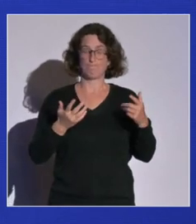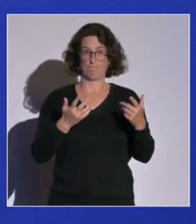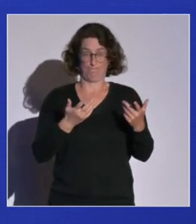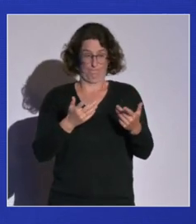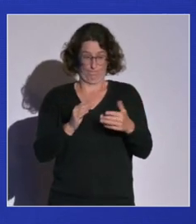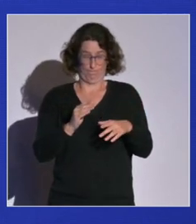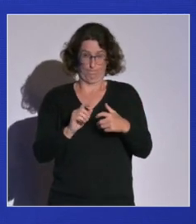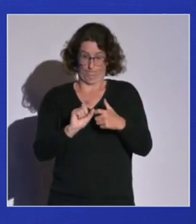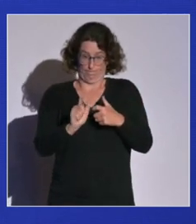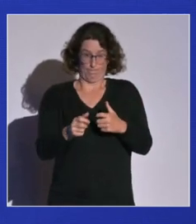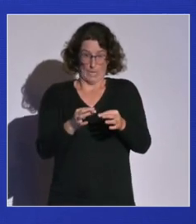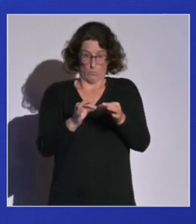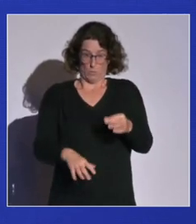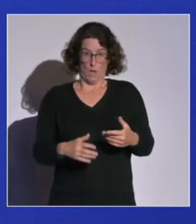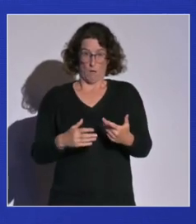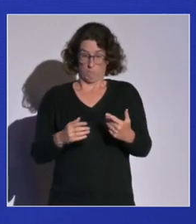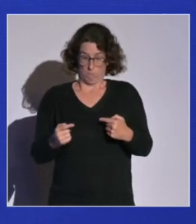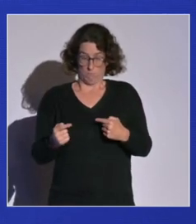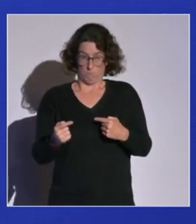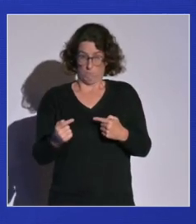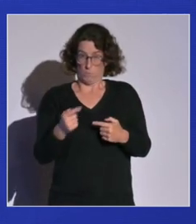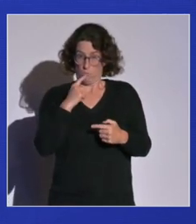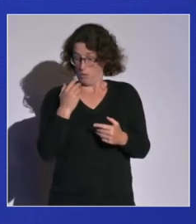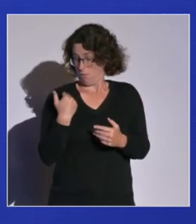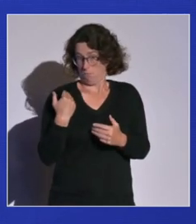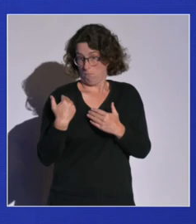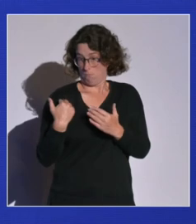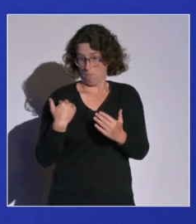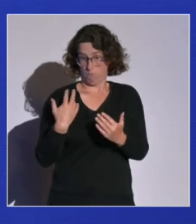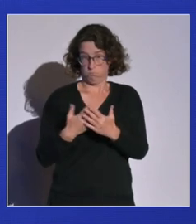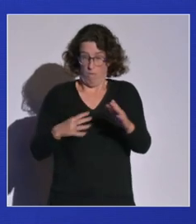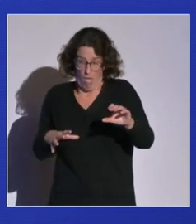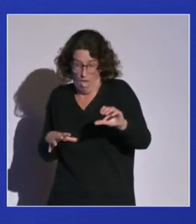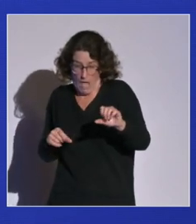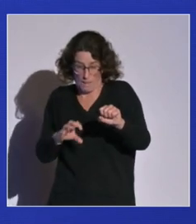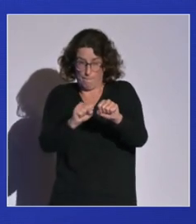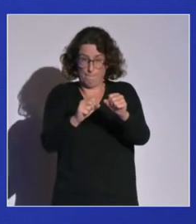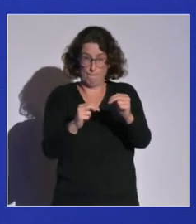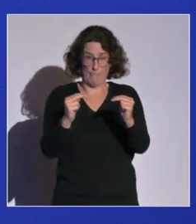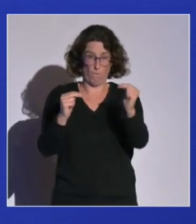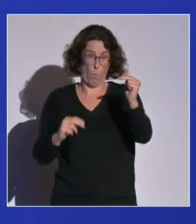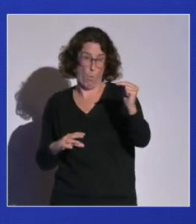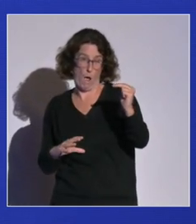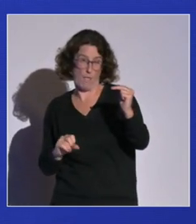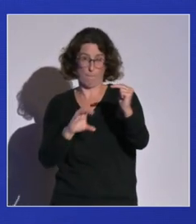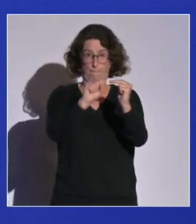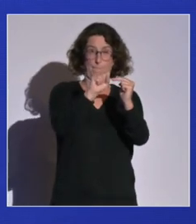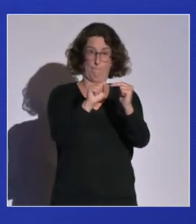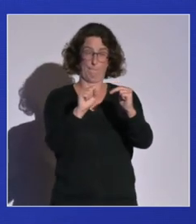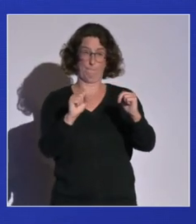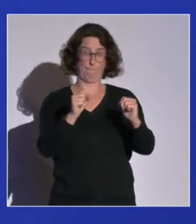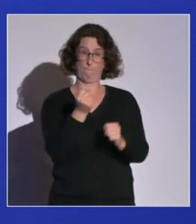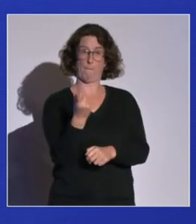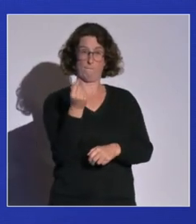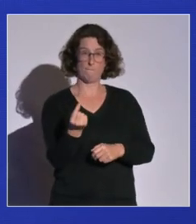d'années, nous avons retrouvé le niveau auquel nous aspirions. Et ce n'est pas éloigné, Thierry, de ce que tu